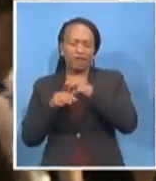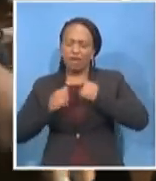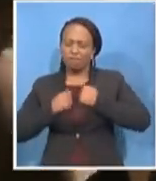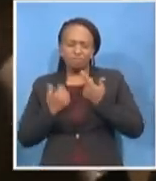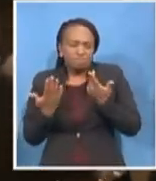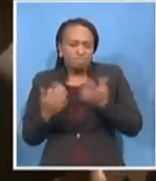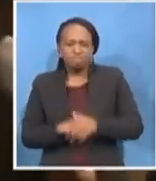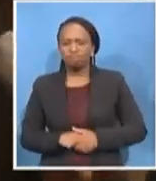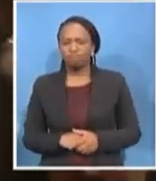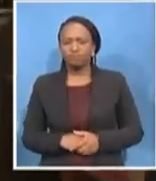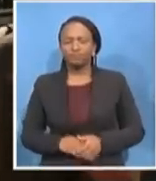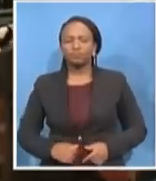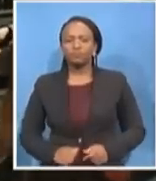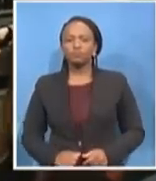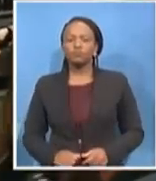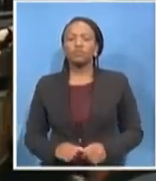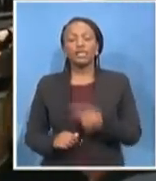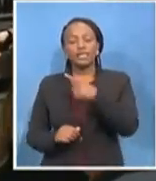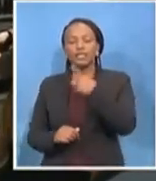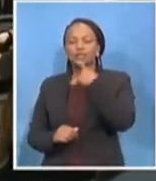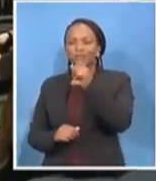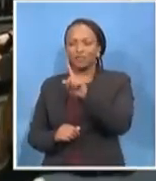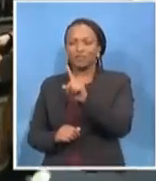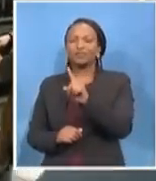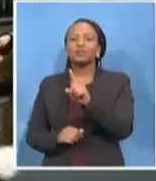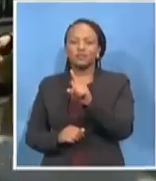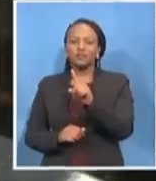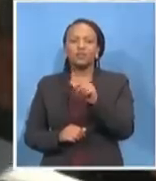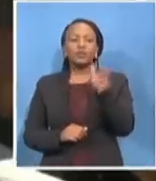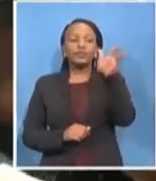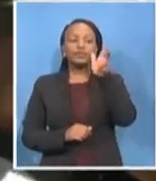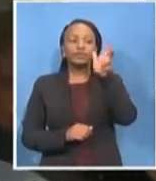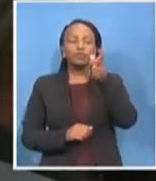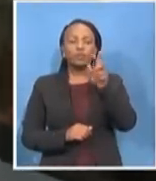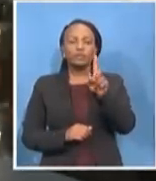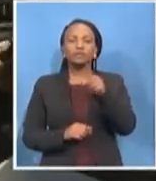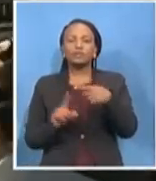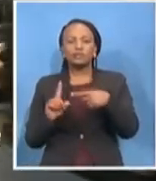is that, or what we're getting from the ground is that there somehow of division between